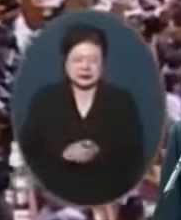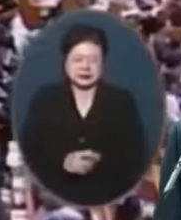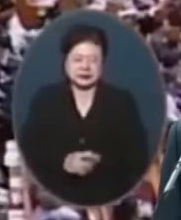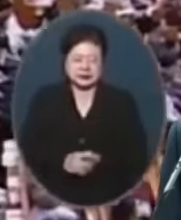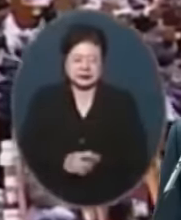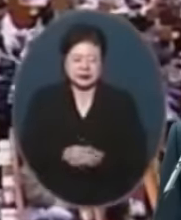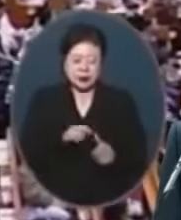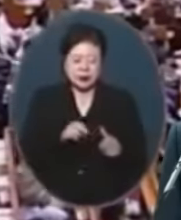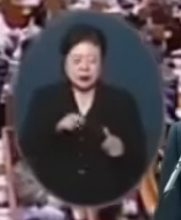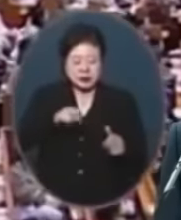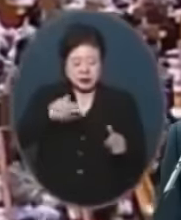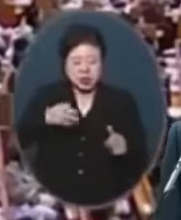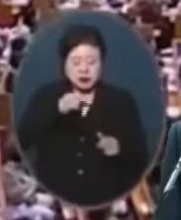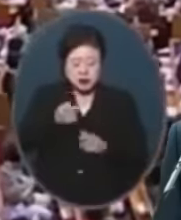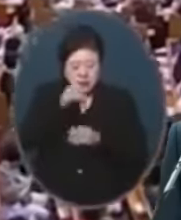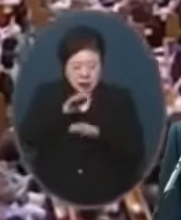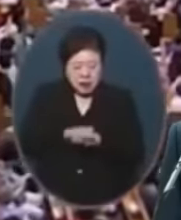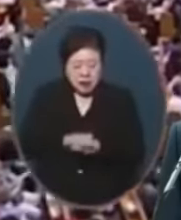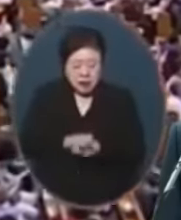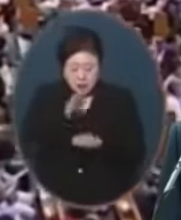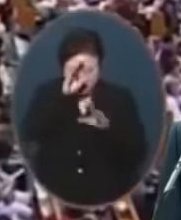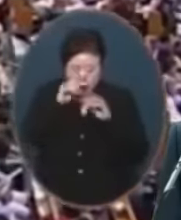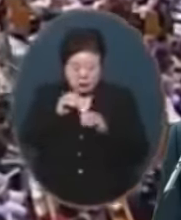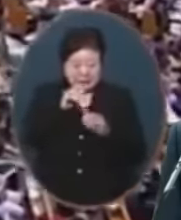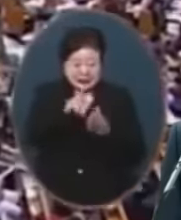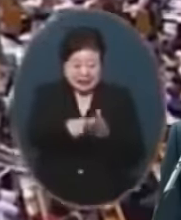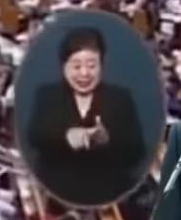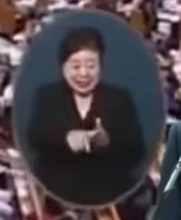5월 28일 주일 예배 신유 기도 시간에